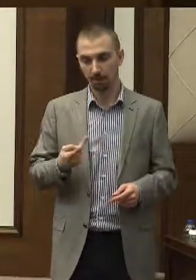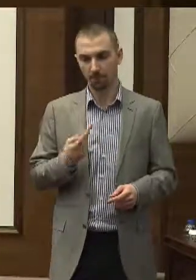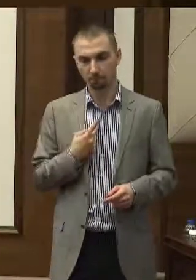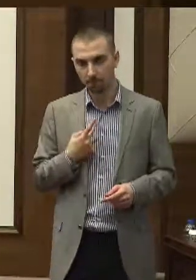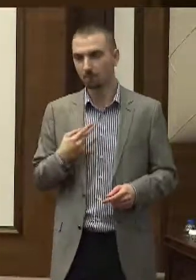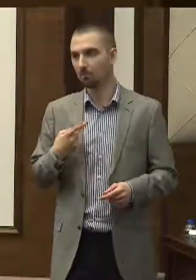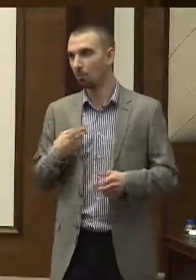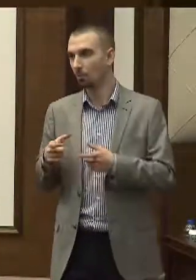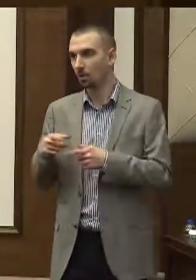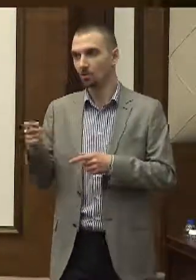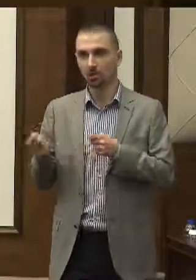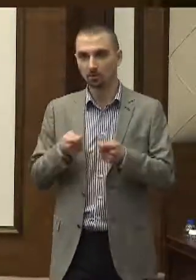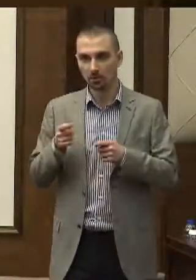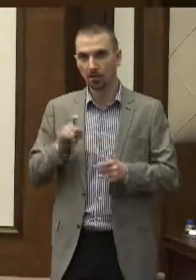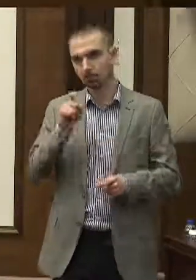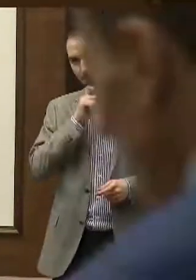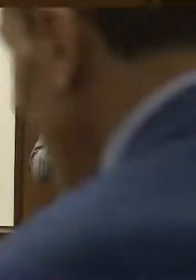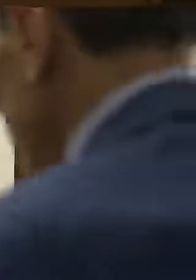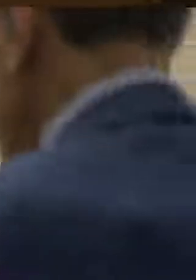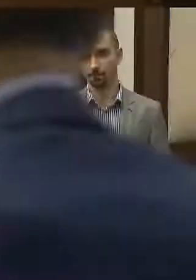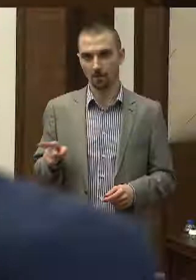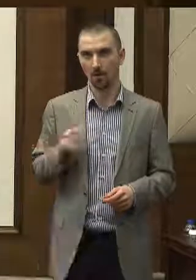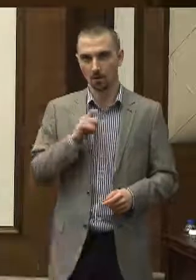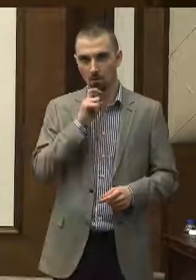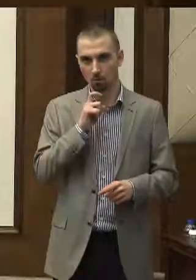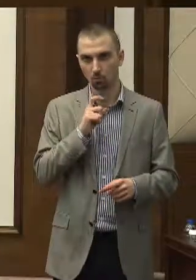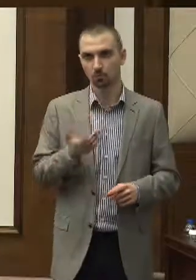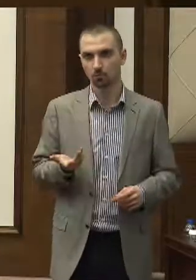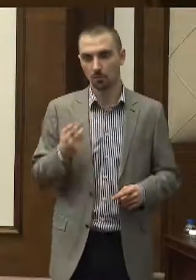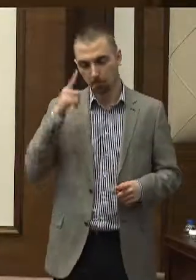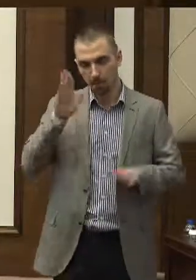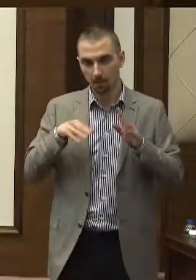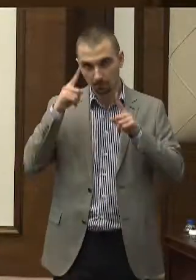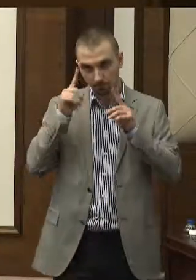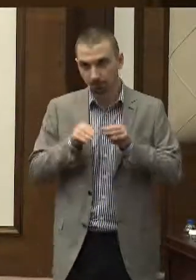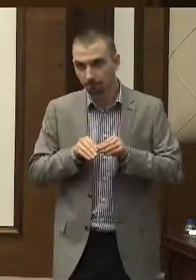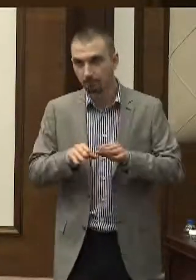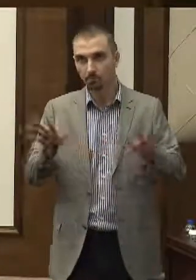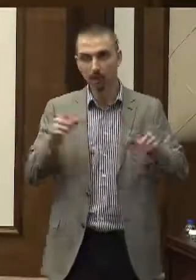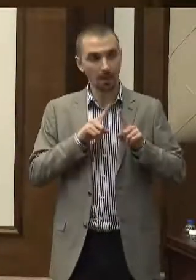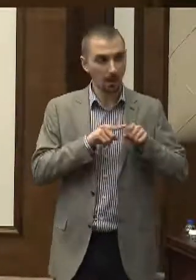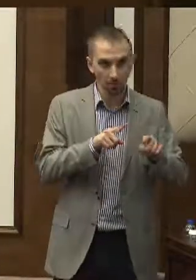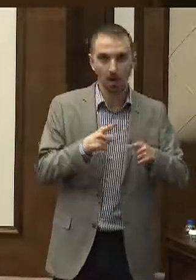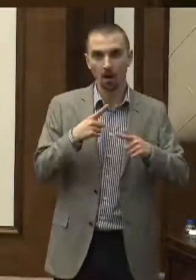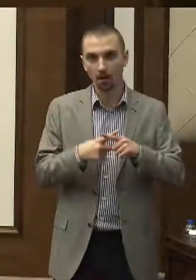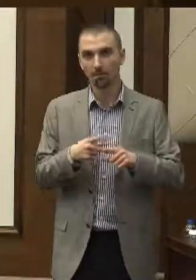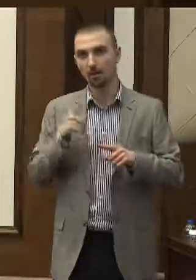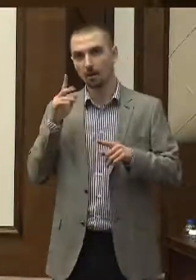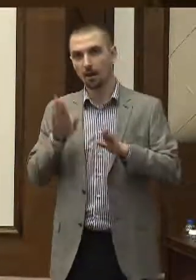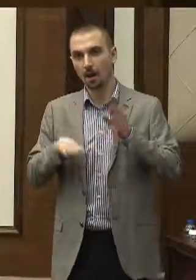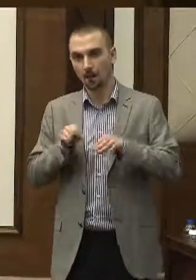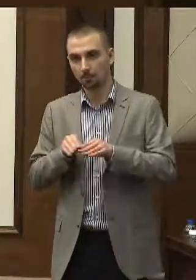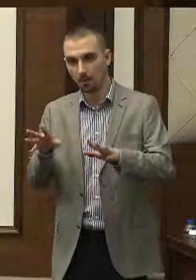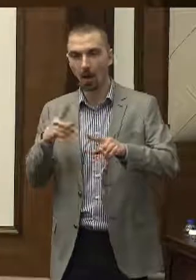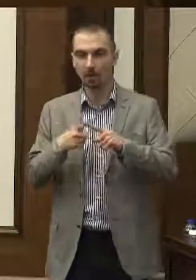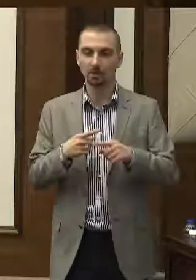ilgili arkadaşların alıp cebine koyacağı tenkittir. Çünkü hem taltif edelim, hem teşekkür edelim,